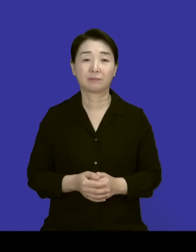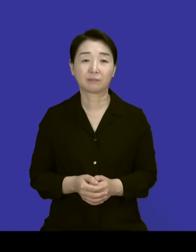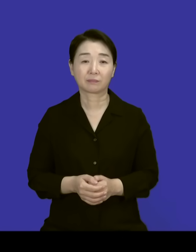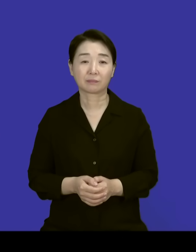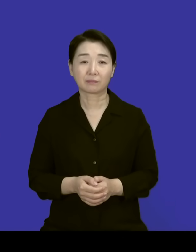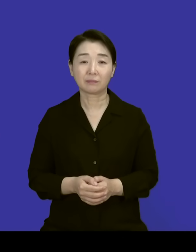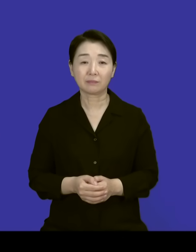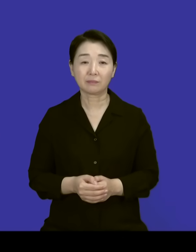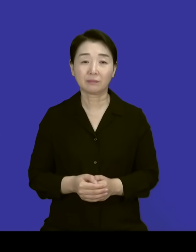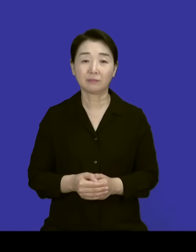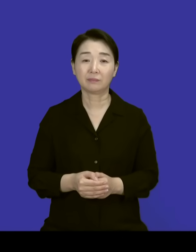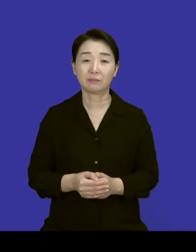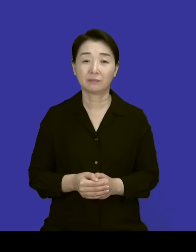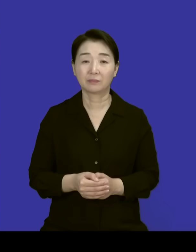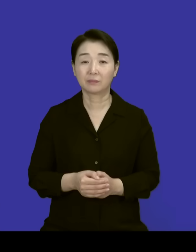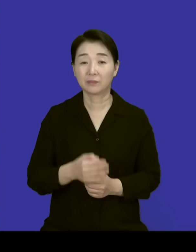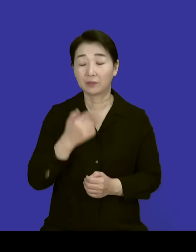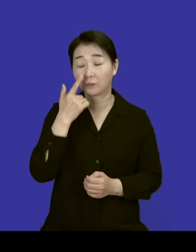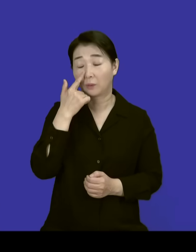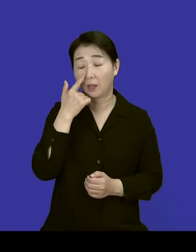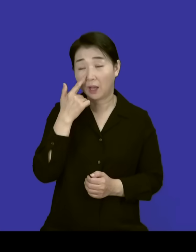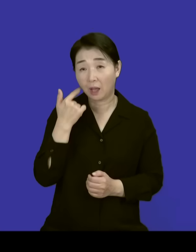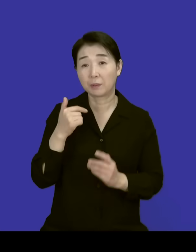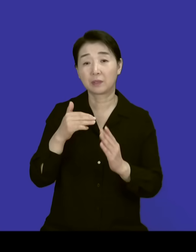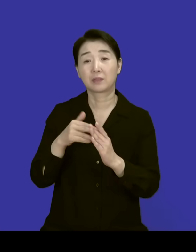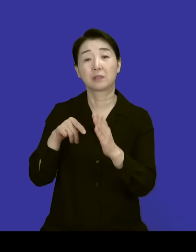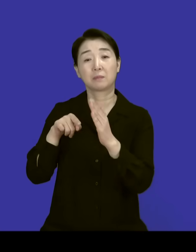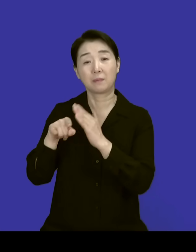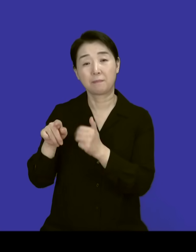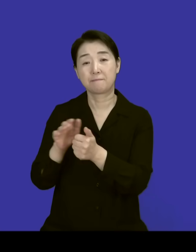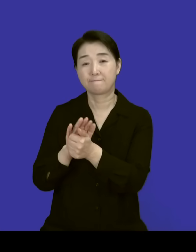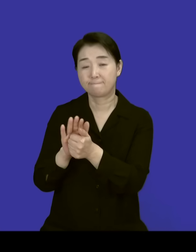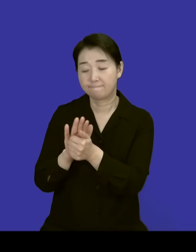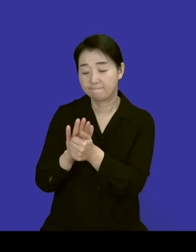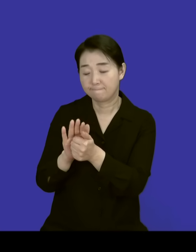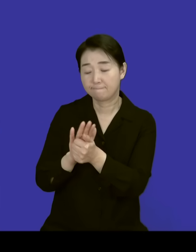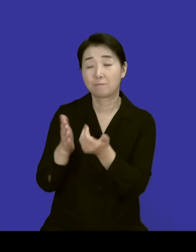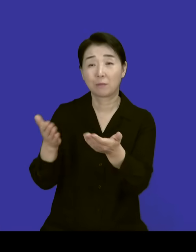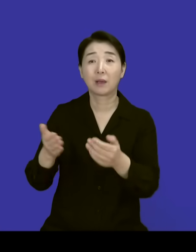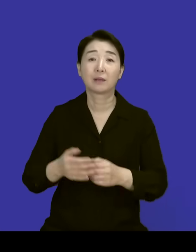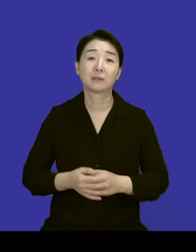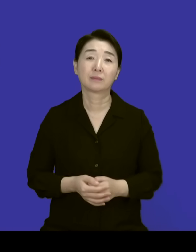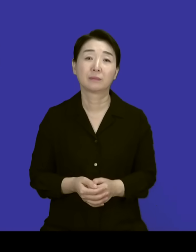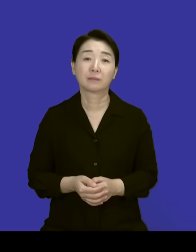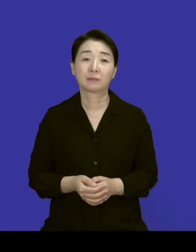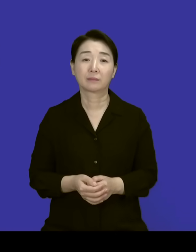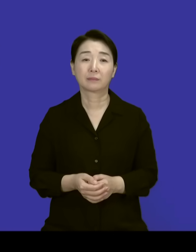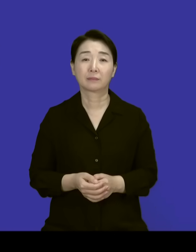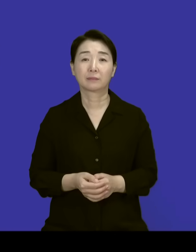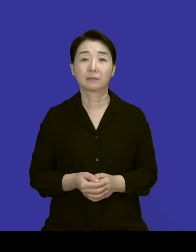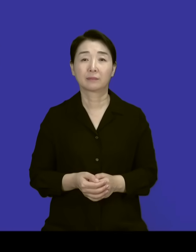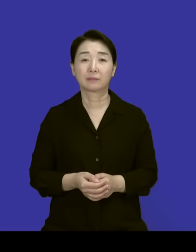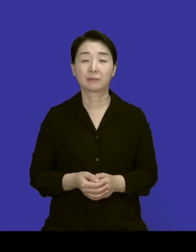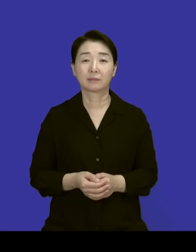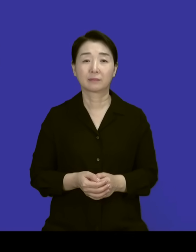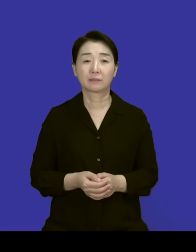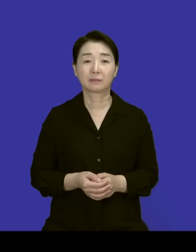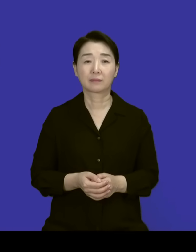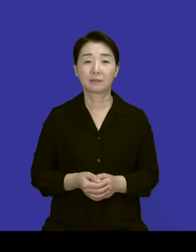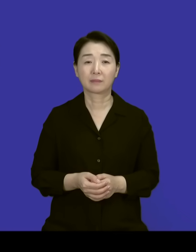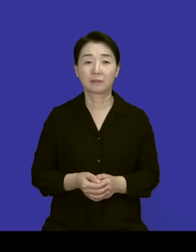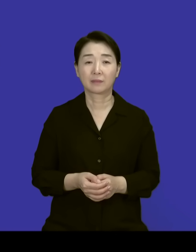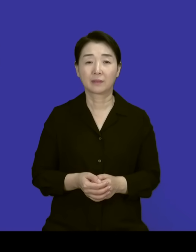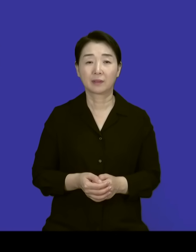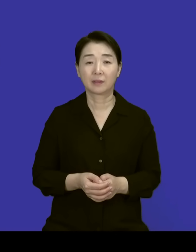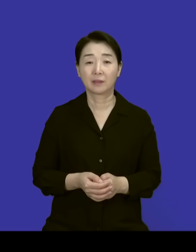가가지고 이제 주말마다 밥을 이제 제가 차려드리고 했죠. 예, 완전 중환자 나오셔가지고 예, 밥 차려드리기 시작해가지고 그래서 사실은